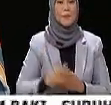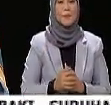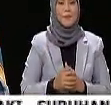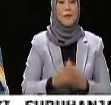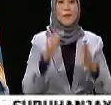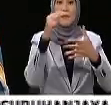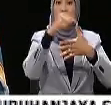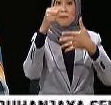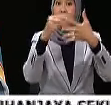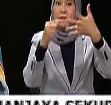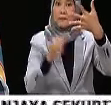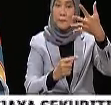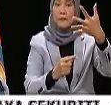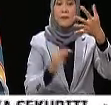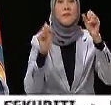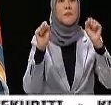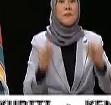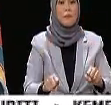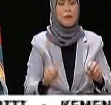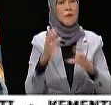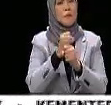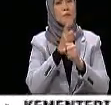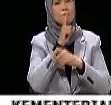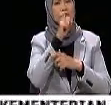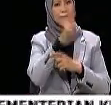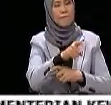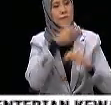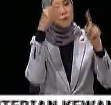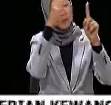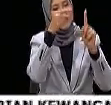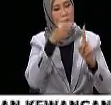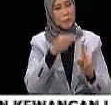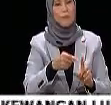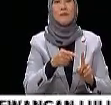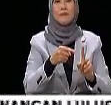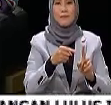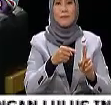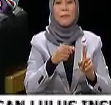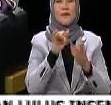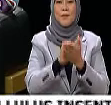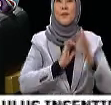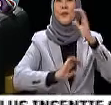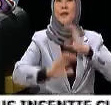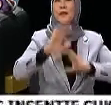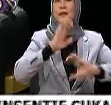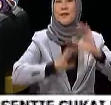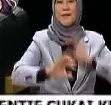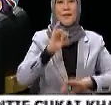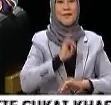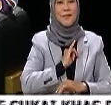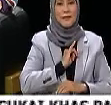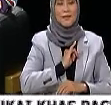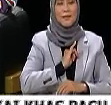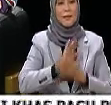itu ialah benda yang dapat direalisasikan karena ilah merupakan cita-cita saya waktu saya